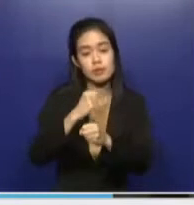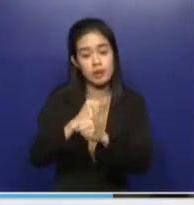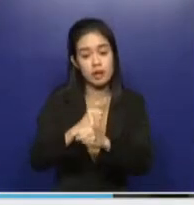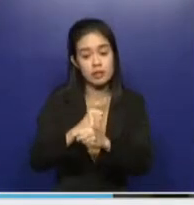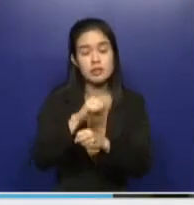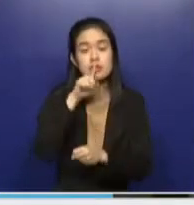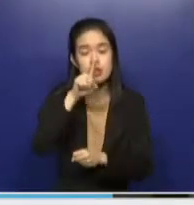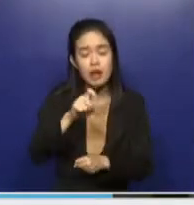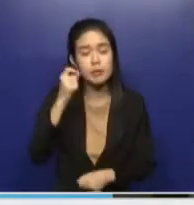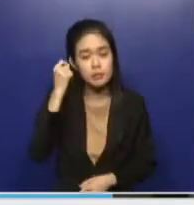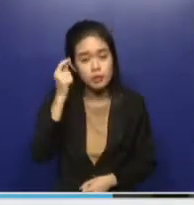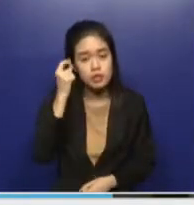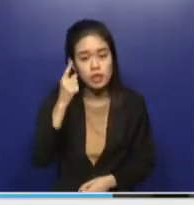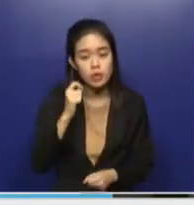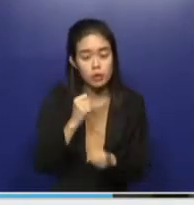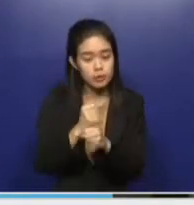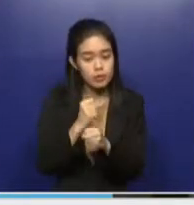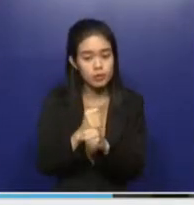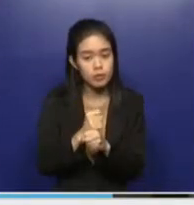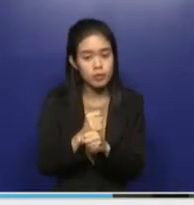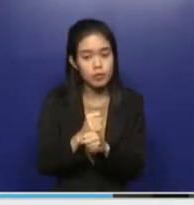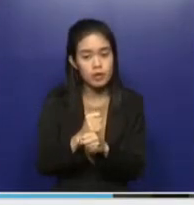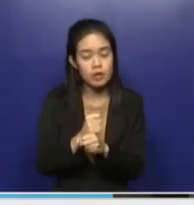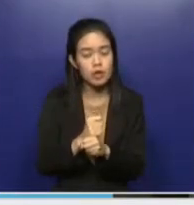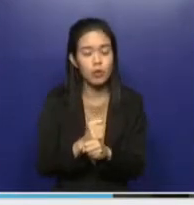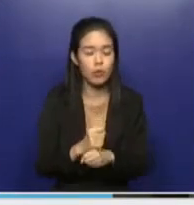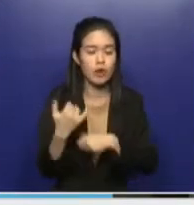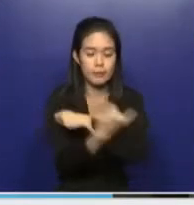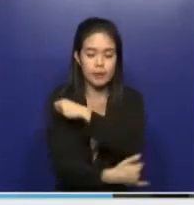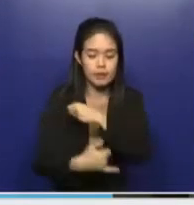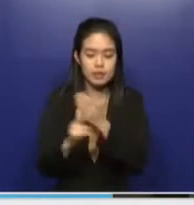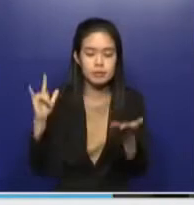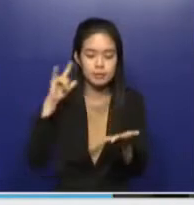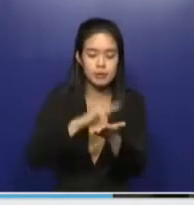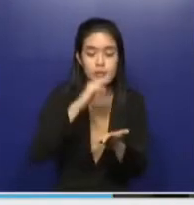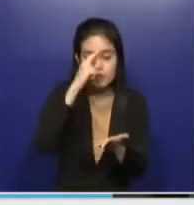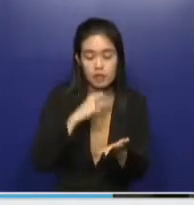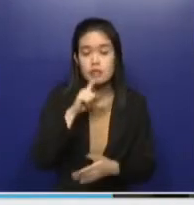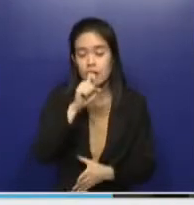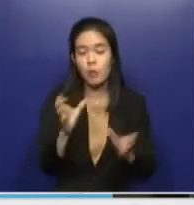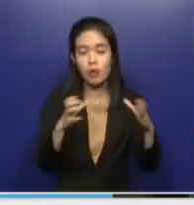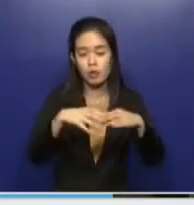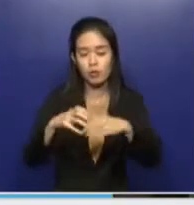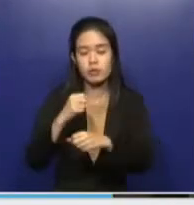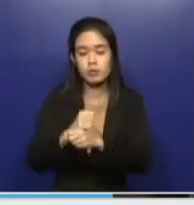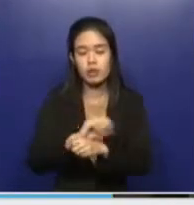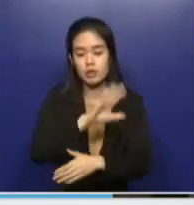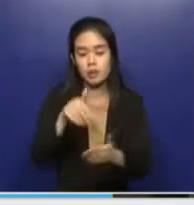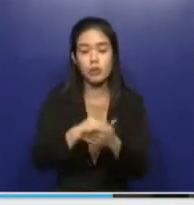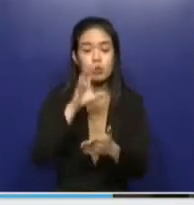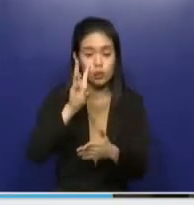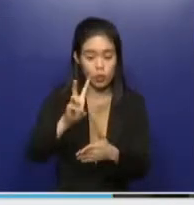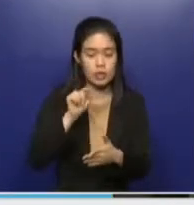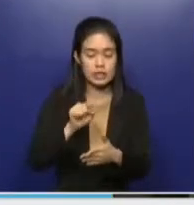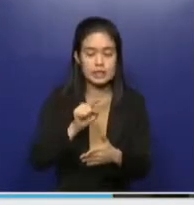ายของบุคคลที่เข้ามานี้ตรงกันหรือไม่หน่วยงาน6หน่วยงานนี้ได้ประสานงานกันอย่างเป็น